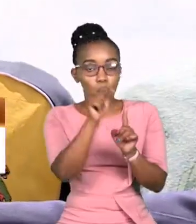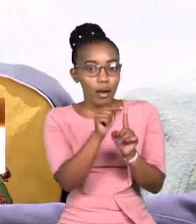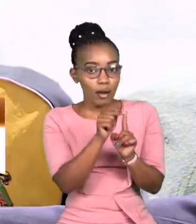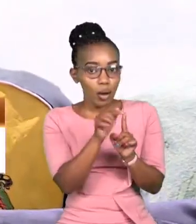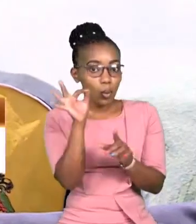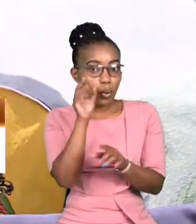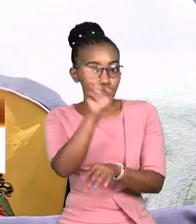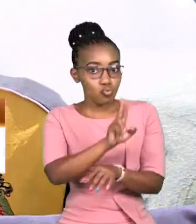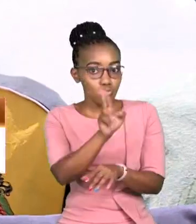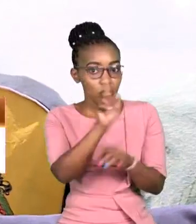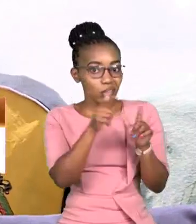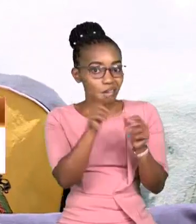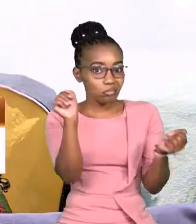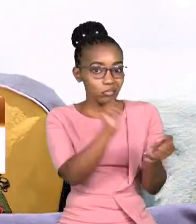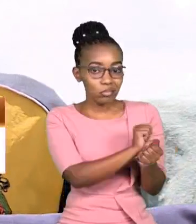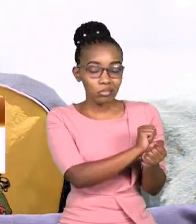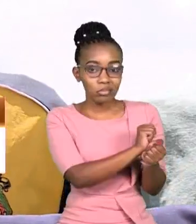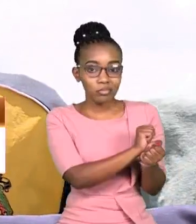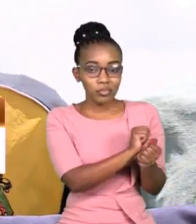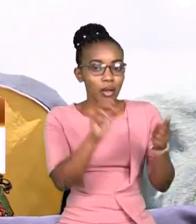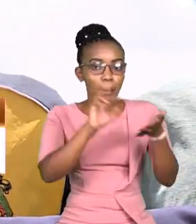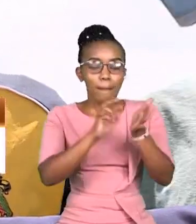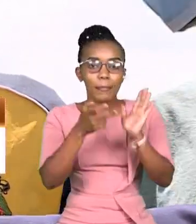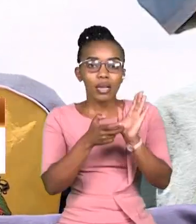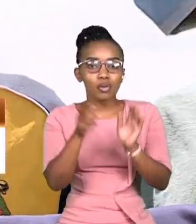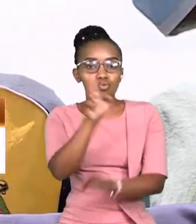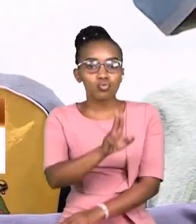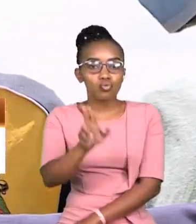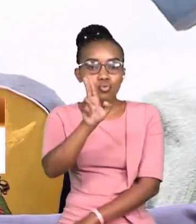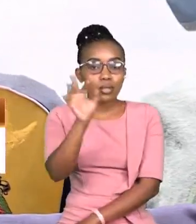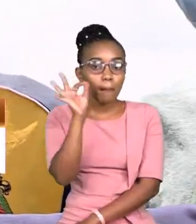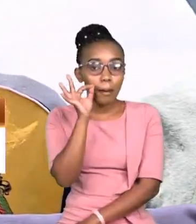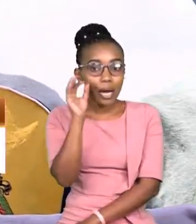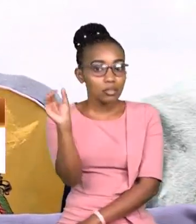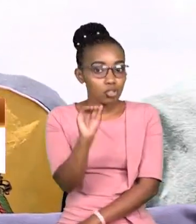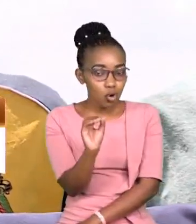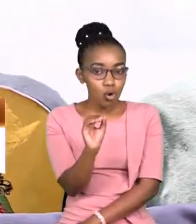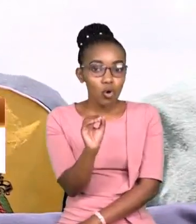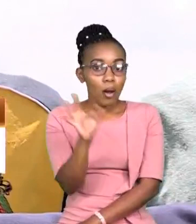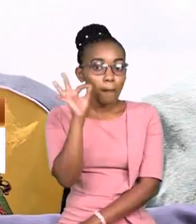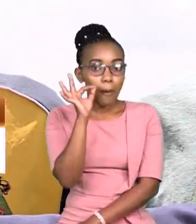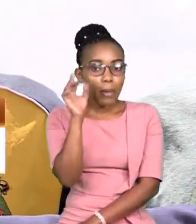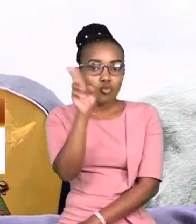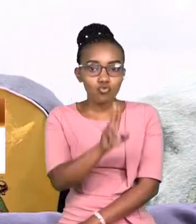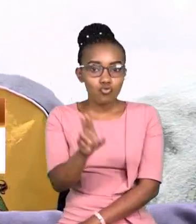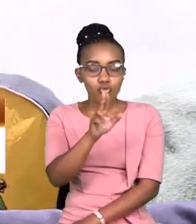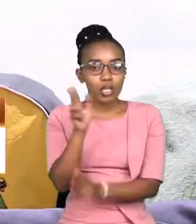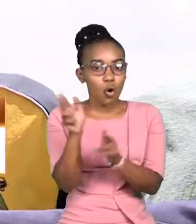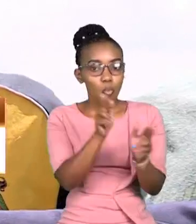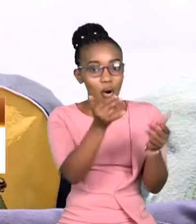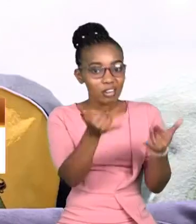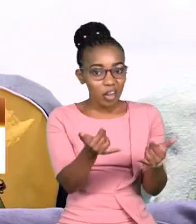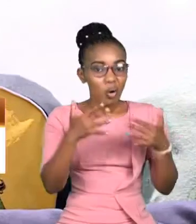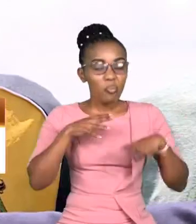legalized, si kusema ati atutumie bangi, hapana. Ngoi inatumiwa kama kawaida, hata sasa ndio